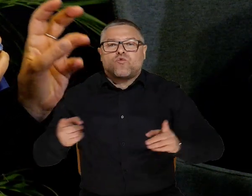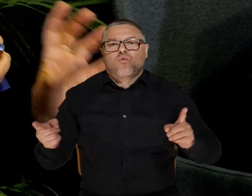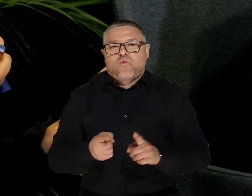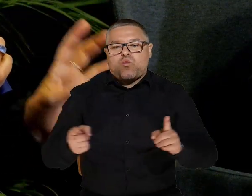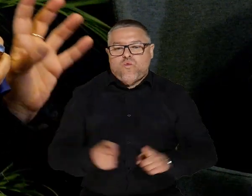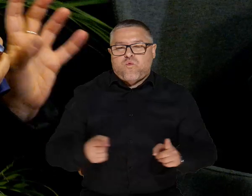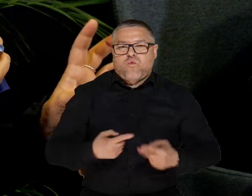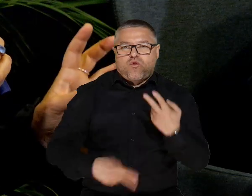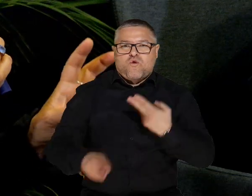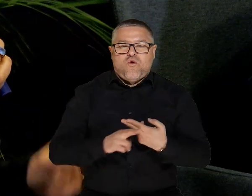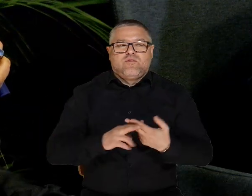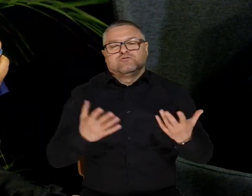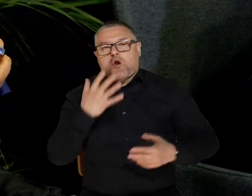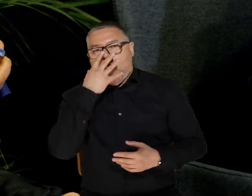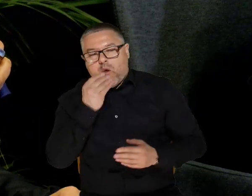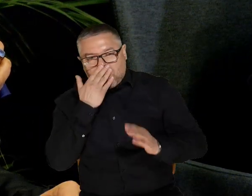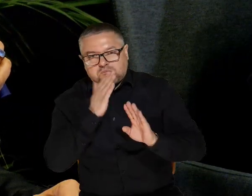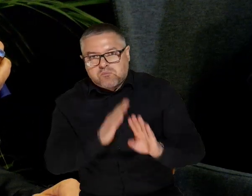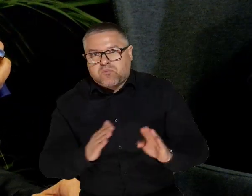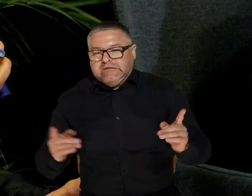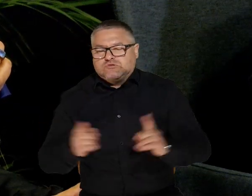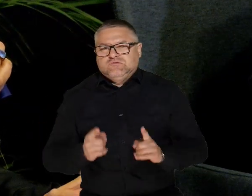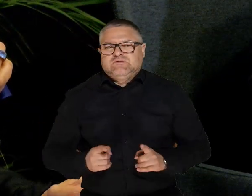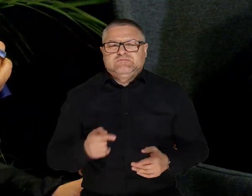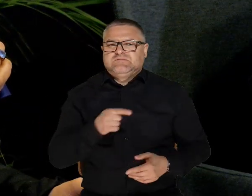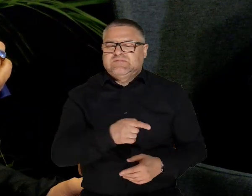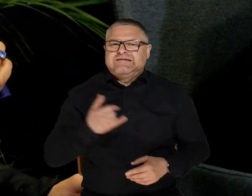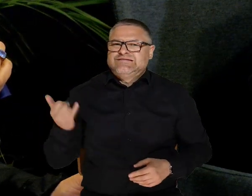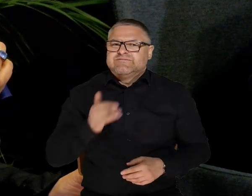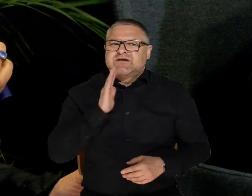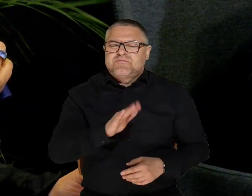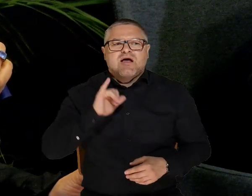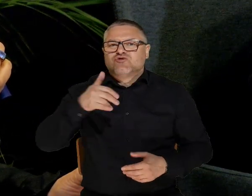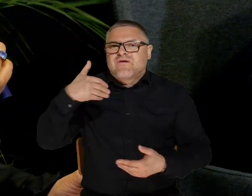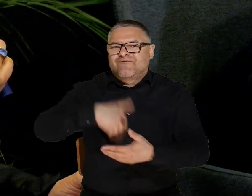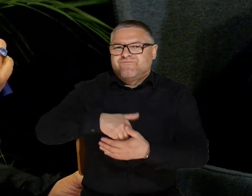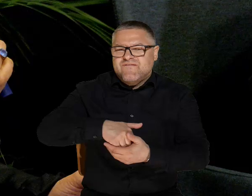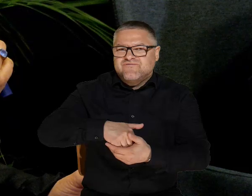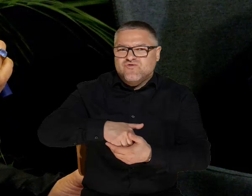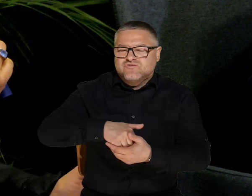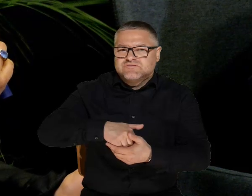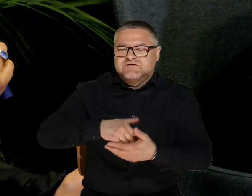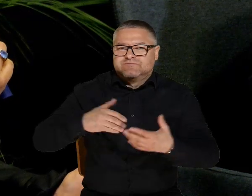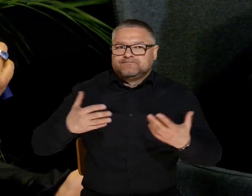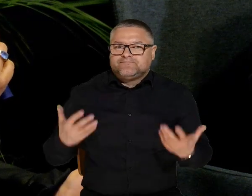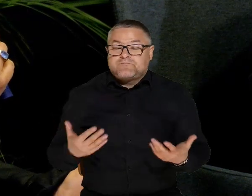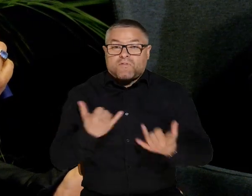krótkich jakichś zdaniach, obrazach i one miały zawsze jakąś interpretację. To znaczy, jeżeli ojciec